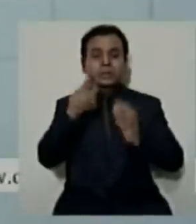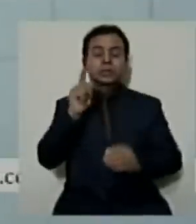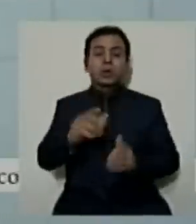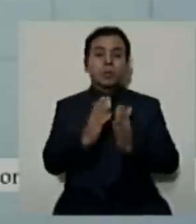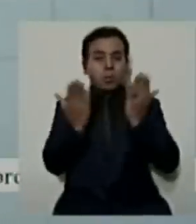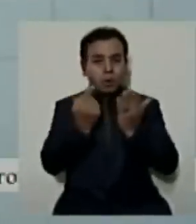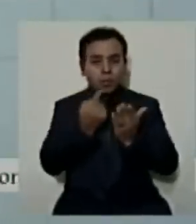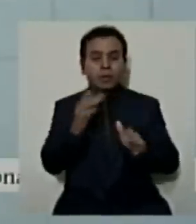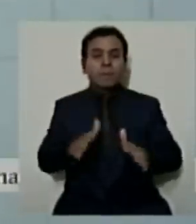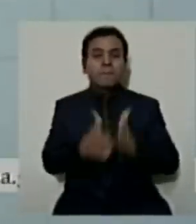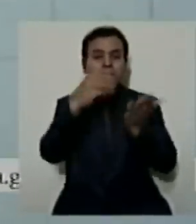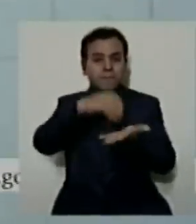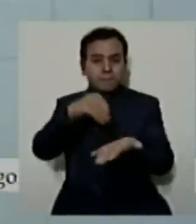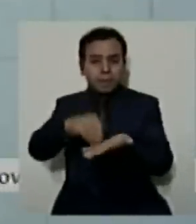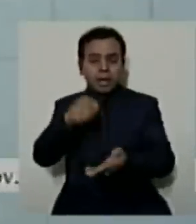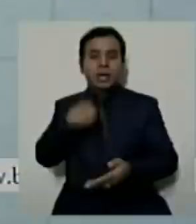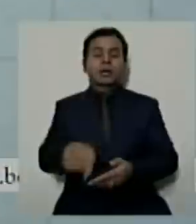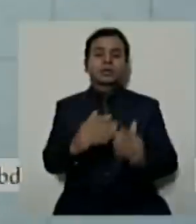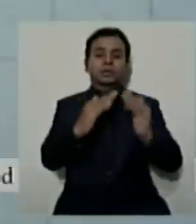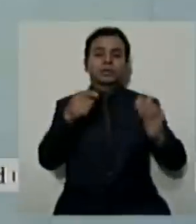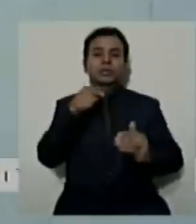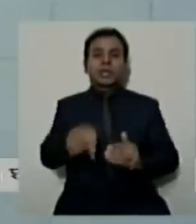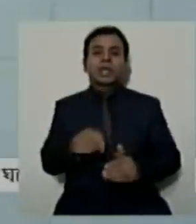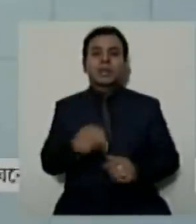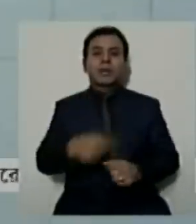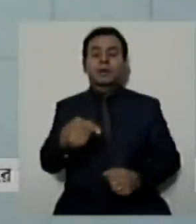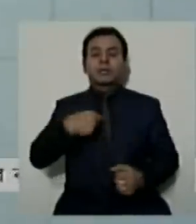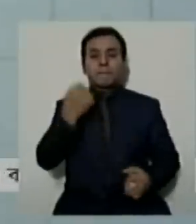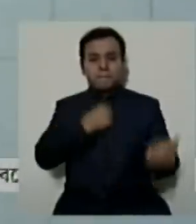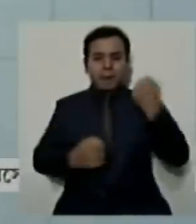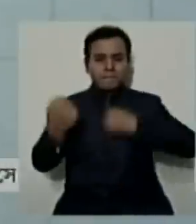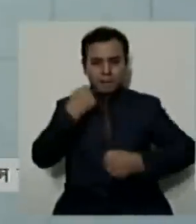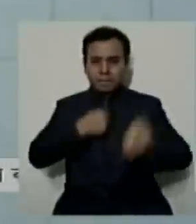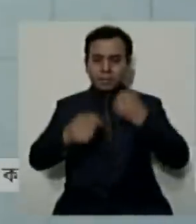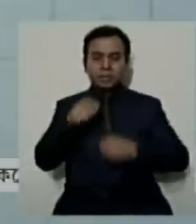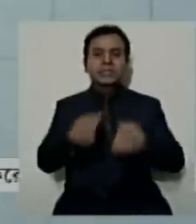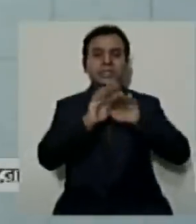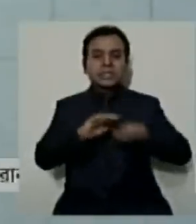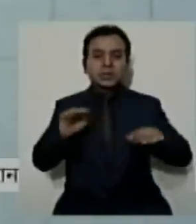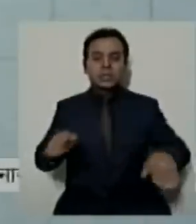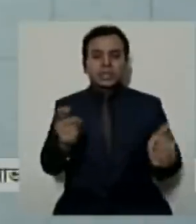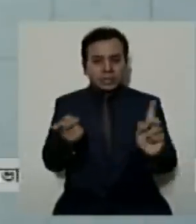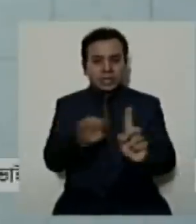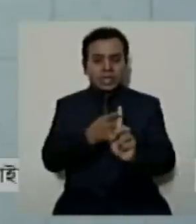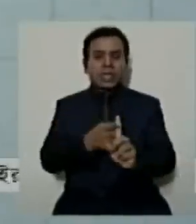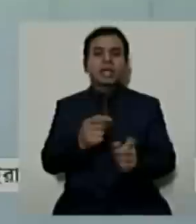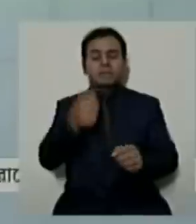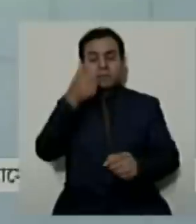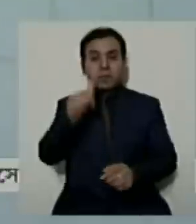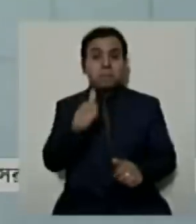করুন। পবিত্র রমজান মাসে রোজা রেখে সকলেই স্বাস্থ্যকর খাদ্যাভ্যাস চর্চা